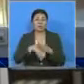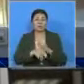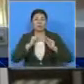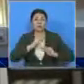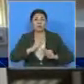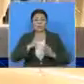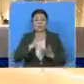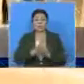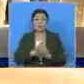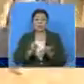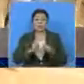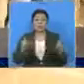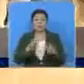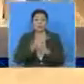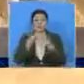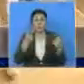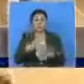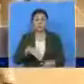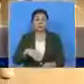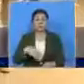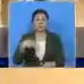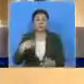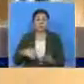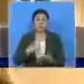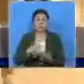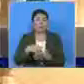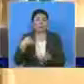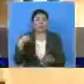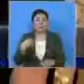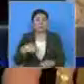жатыр. Ғимаратты қарап шыққан облыс әкімі жұмысты ұйымдастыру жағын